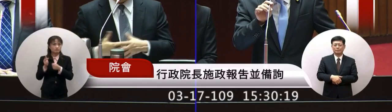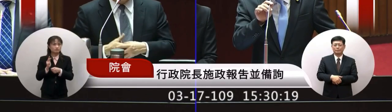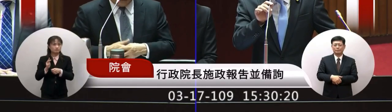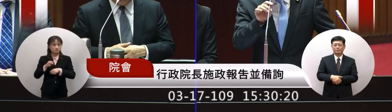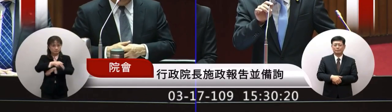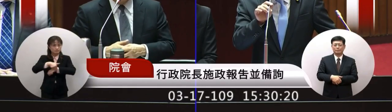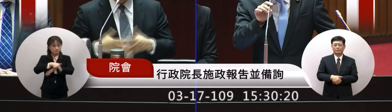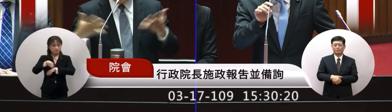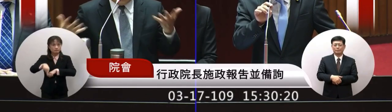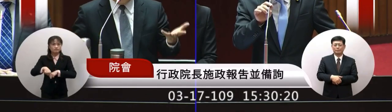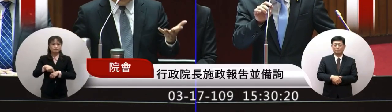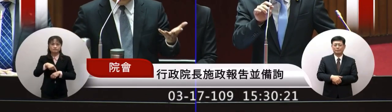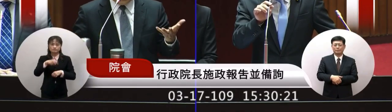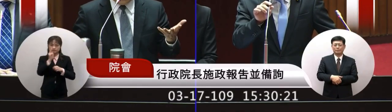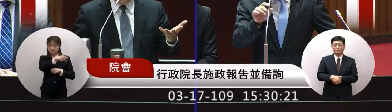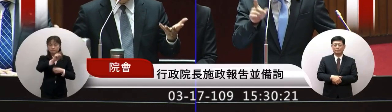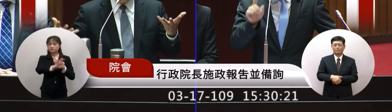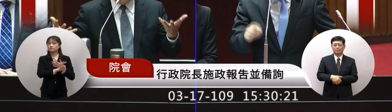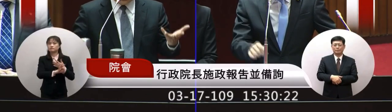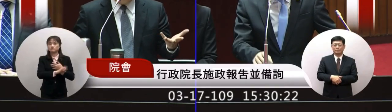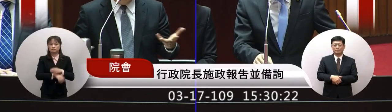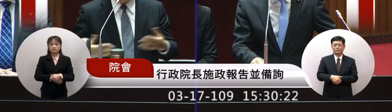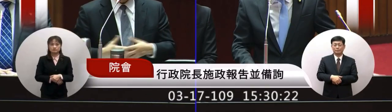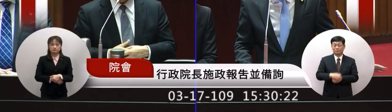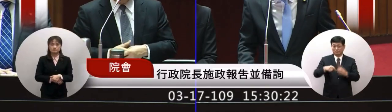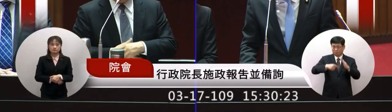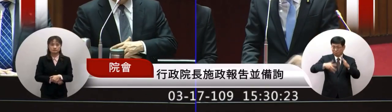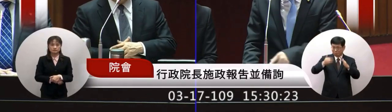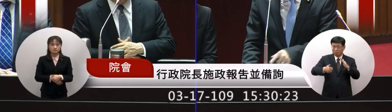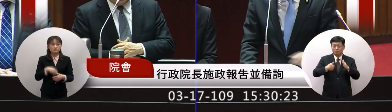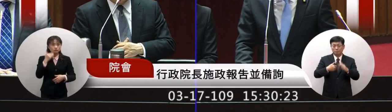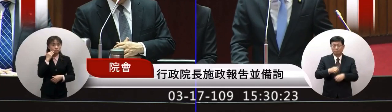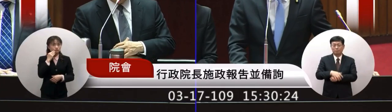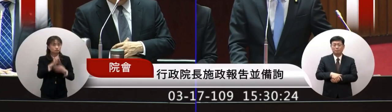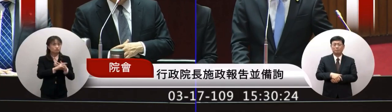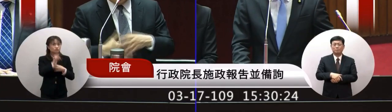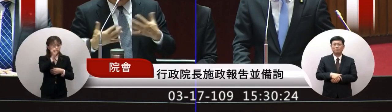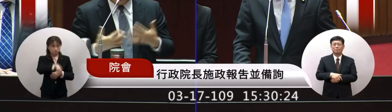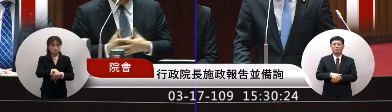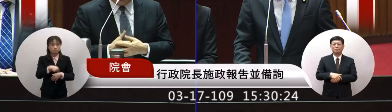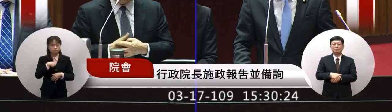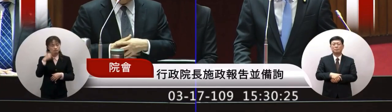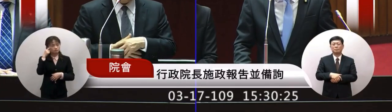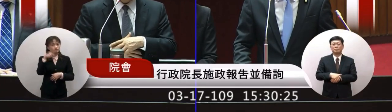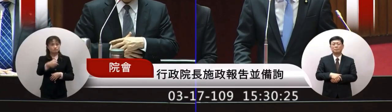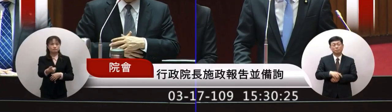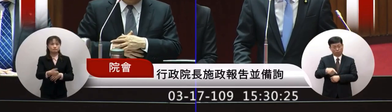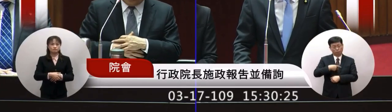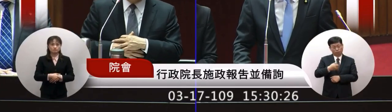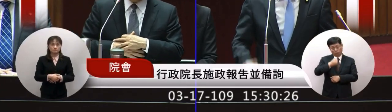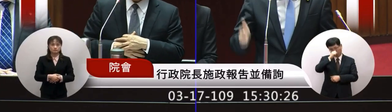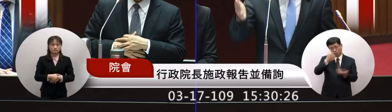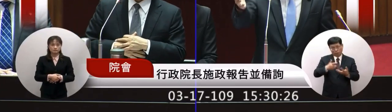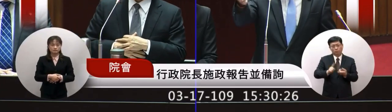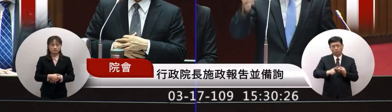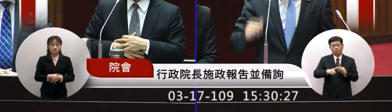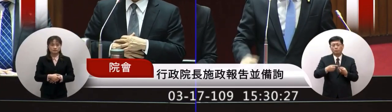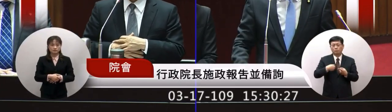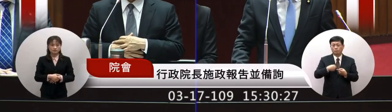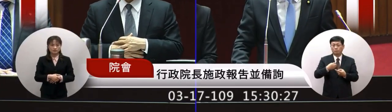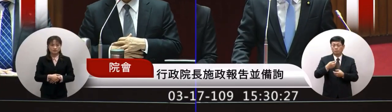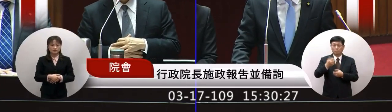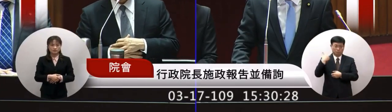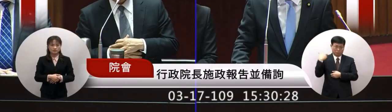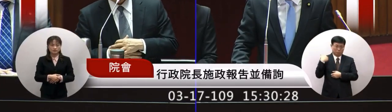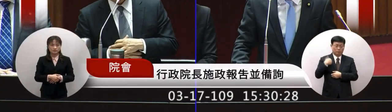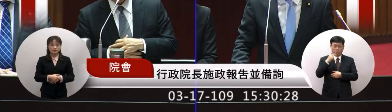让他们看看这可不可。 好，请院长，这个 如果可以的话，我觉得也是好事。 这是好事。好，我们前上个礼